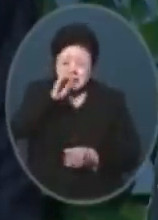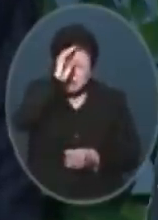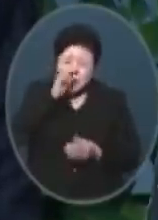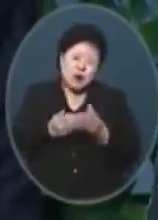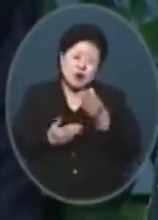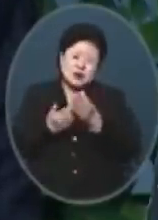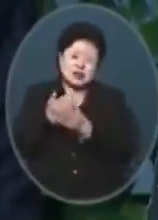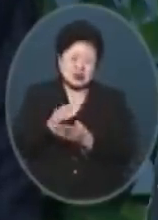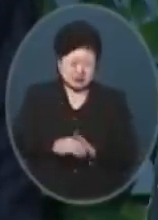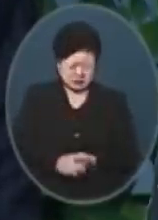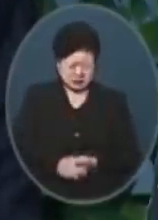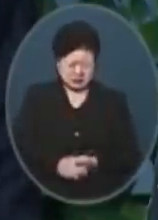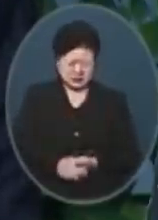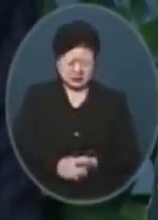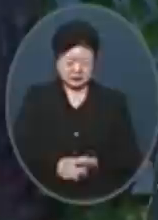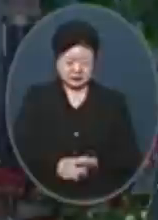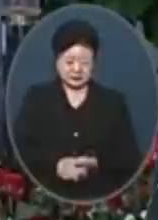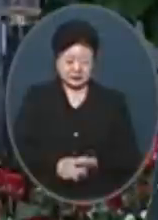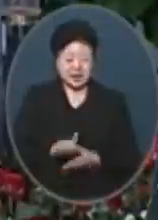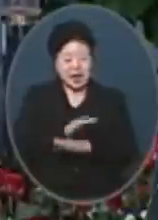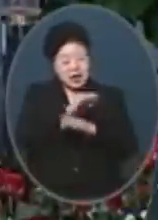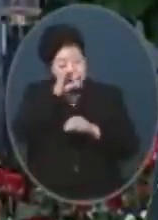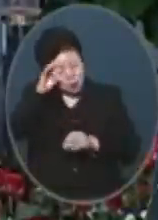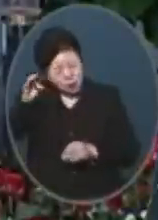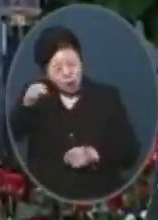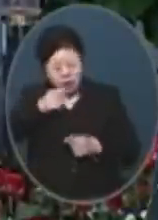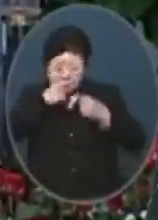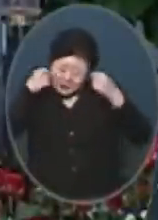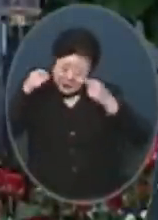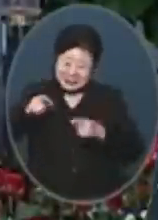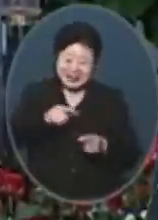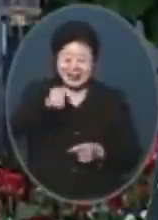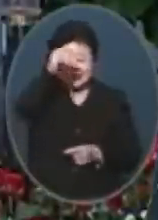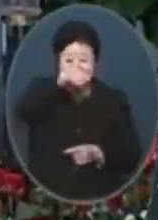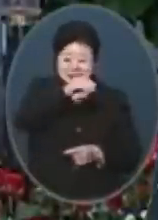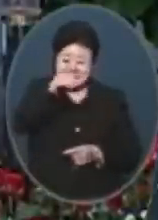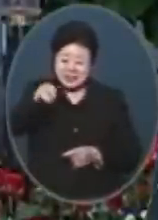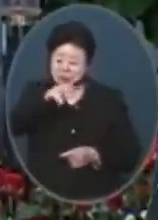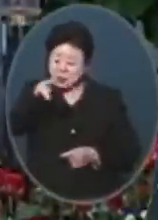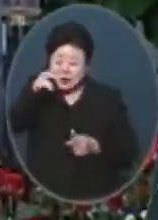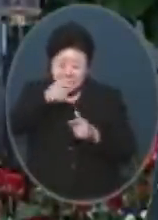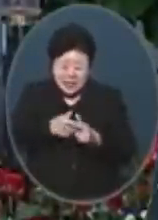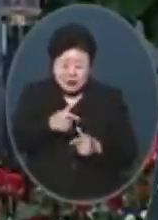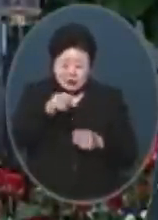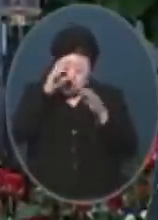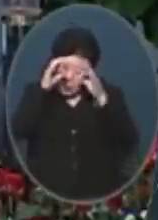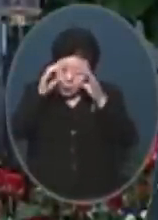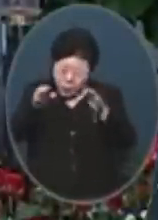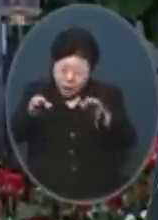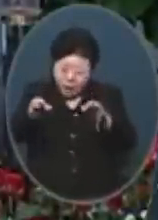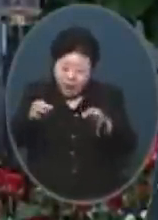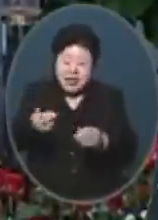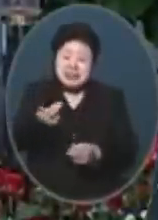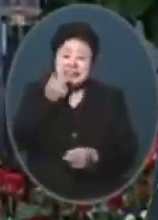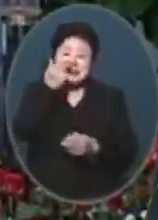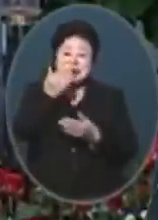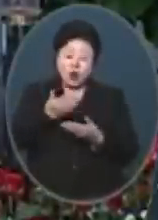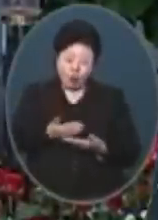즐거운 삶을 살았습니다. 십자가를 바라보면 예수님으로부터 생명을